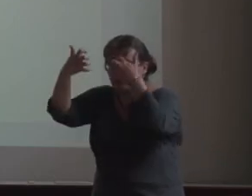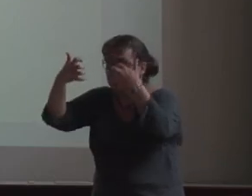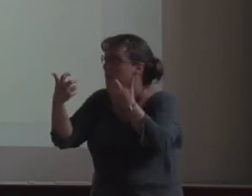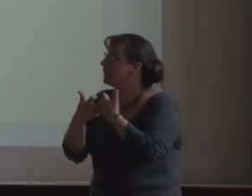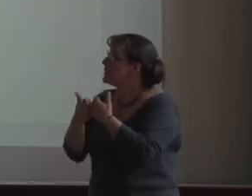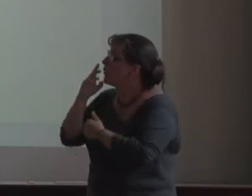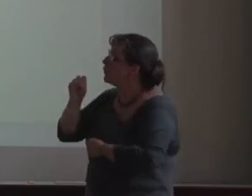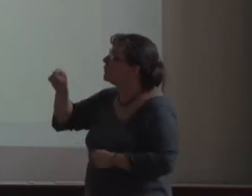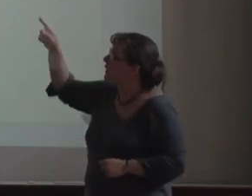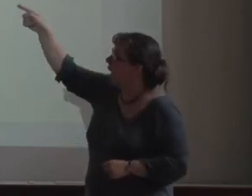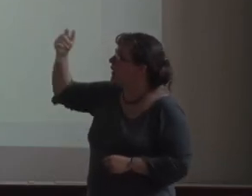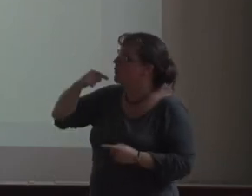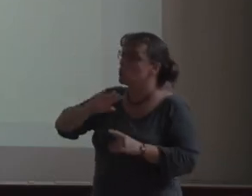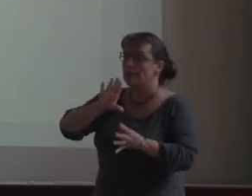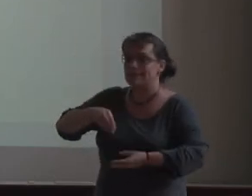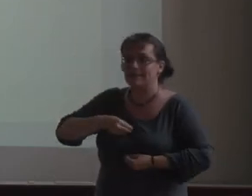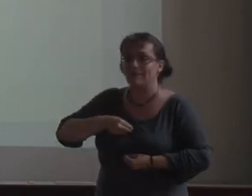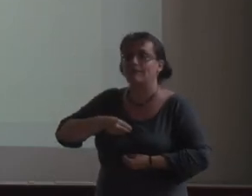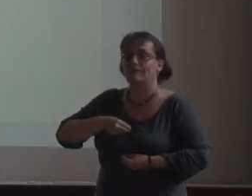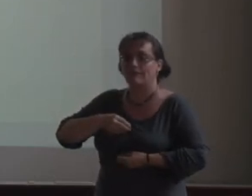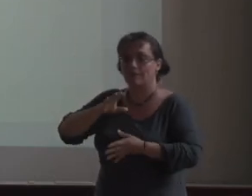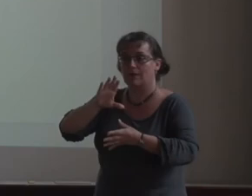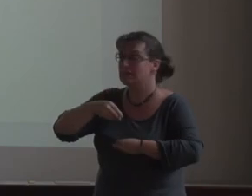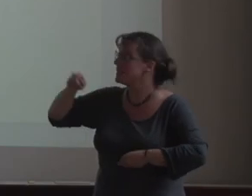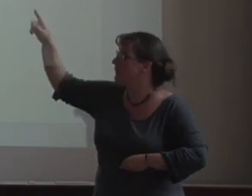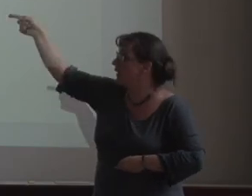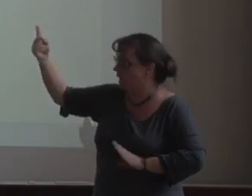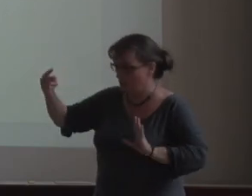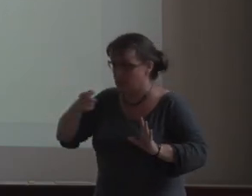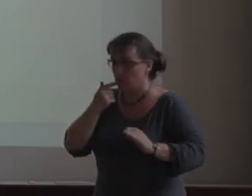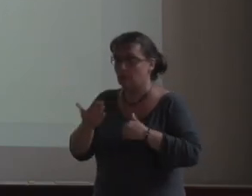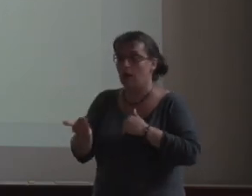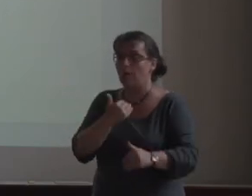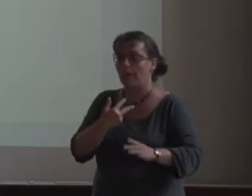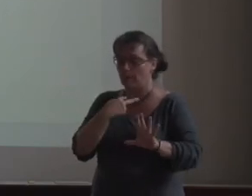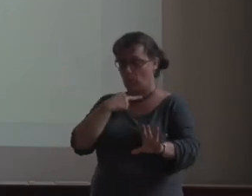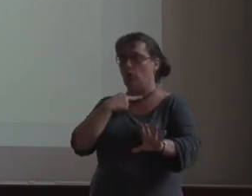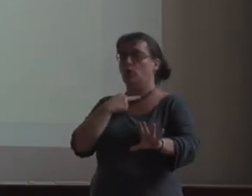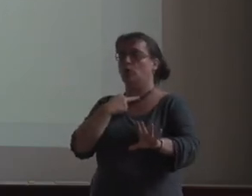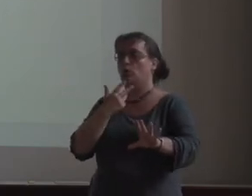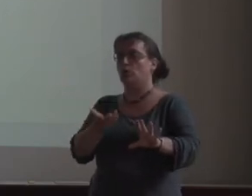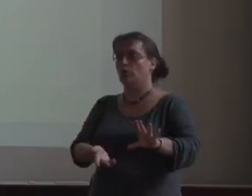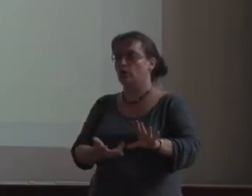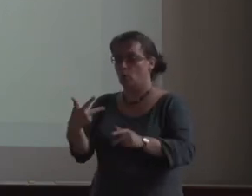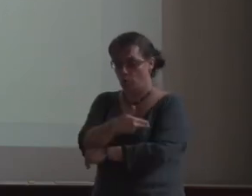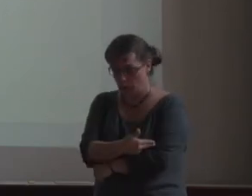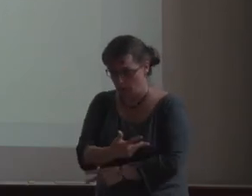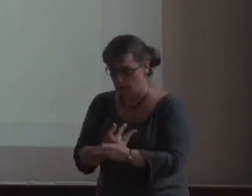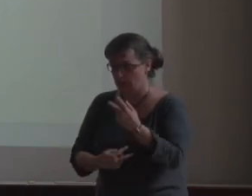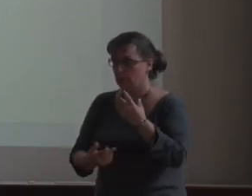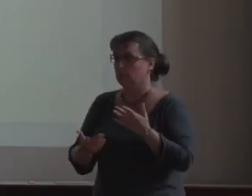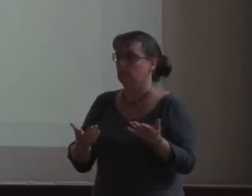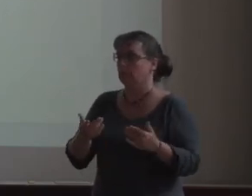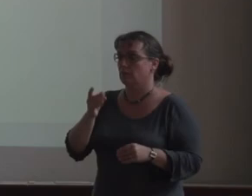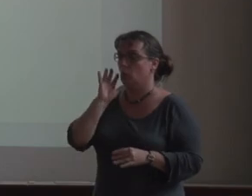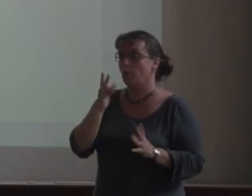receive, c'est un appel bloquant. Donc, on se retrouve à cet endroit-là et on ne peut rien faire d'autre. Alors, une solution, c'est de